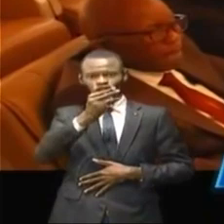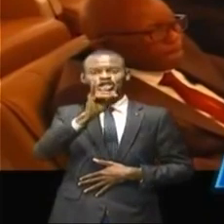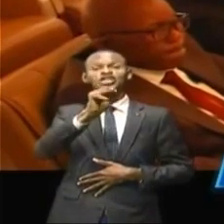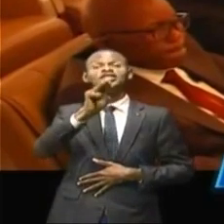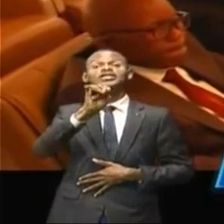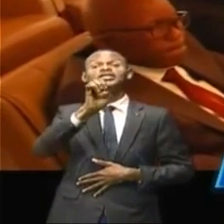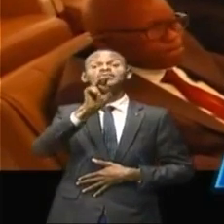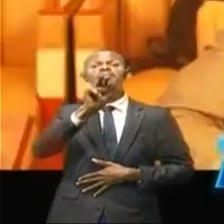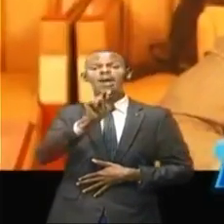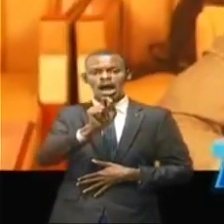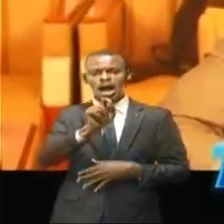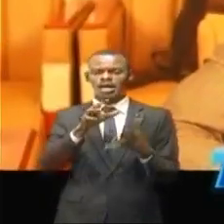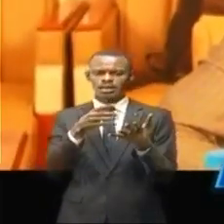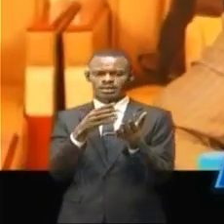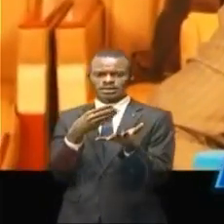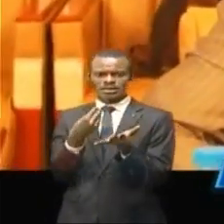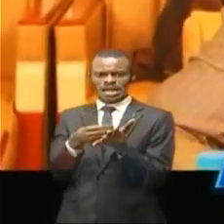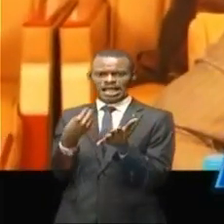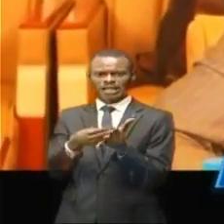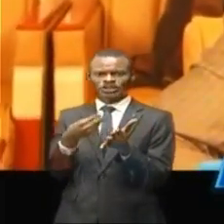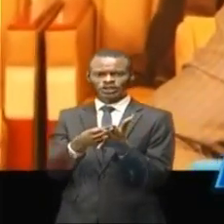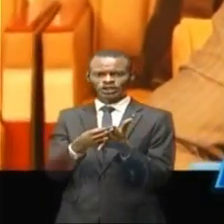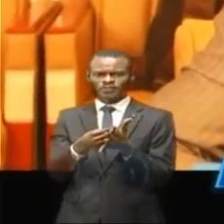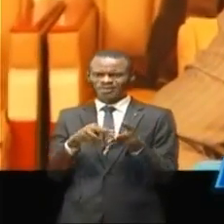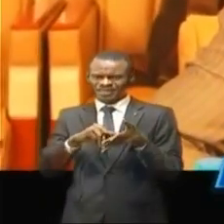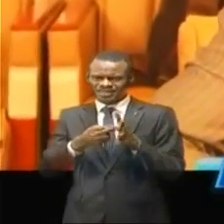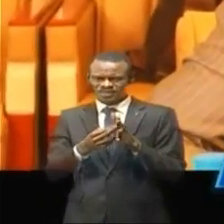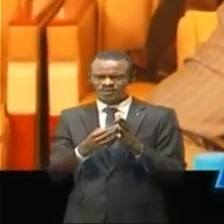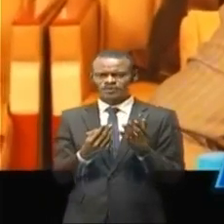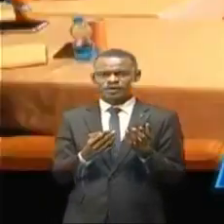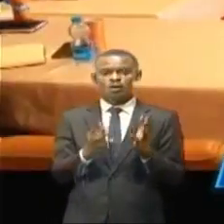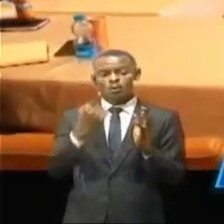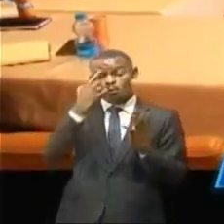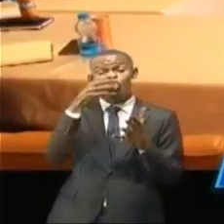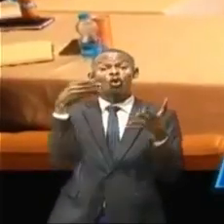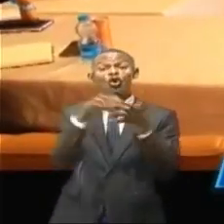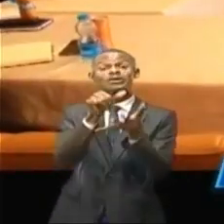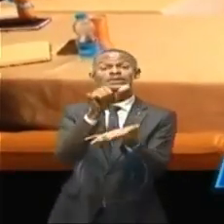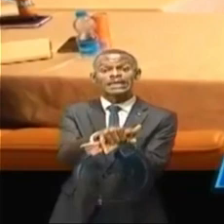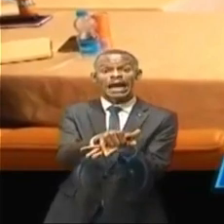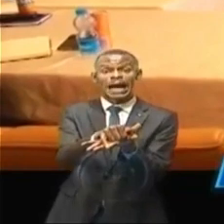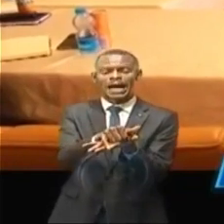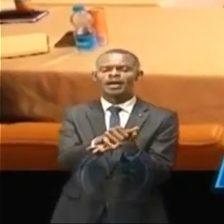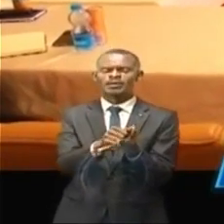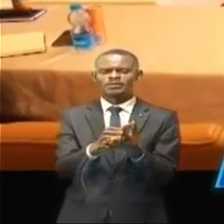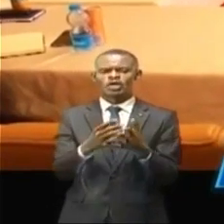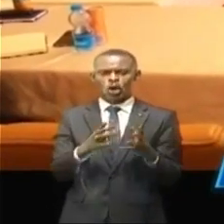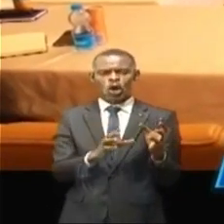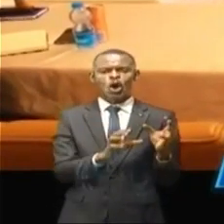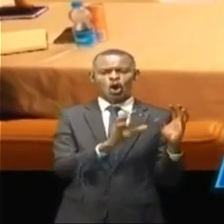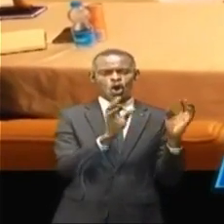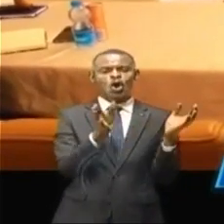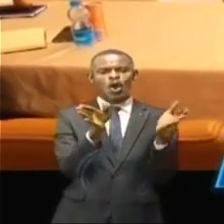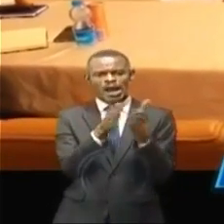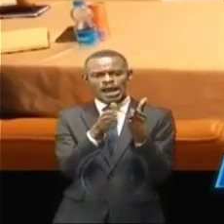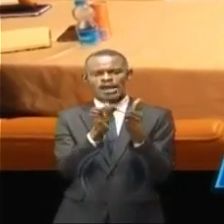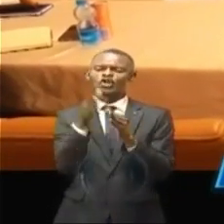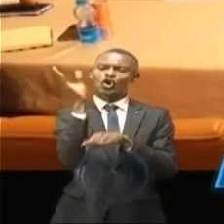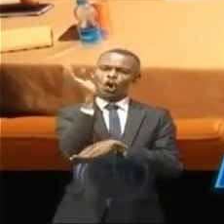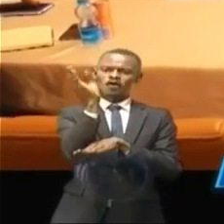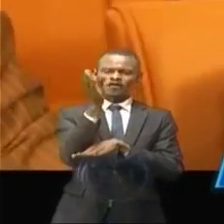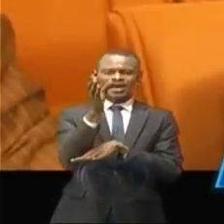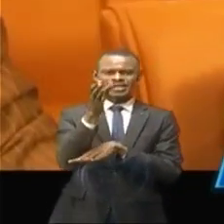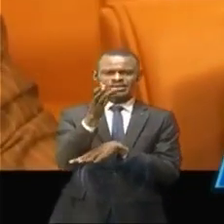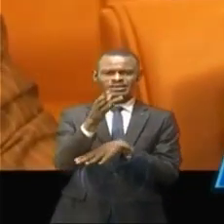du terrorisme et de la prolifération des armes de destruction massive. Organisé par la cellule nationale des renseignements financiers Sénaref